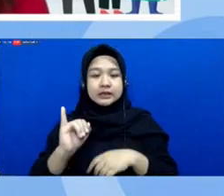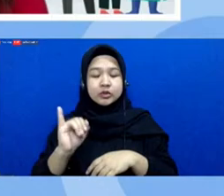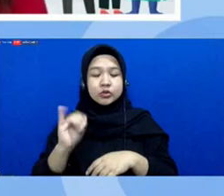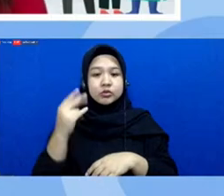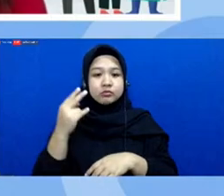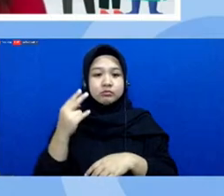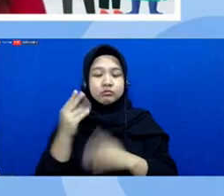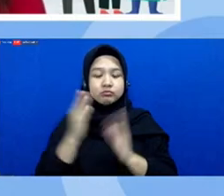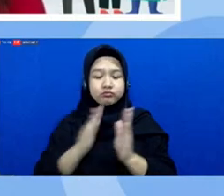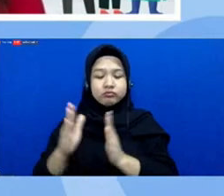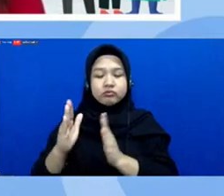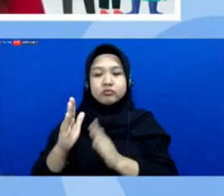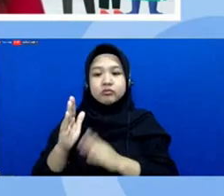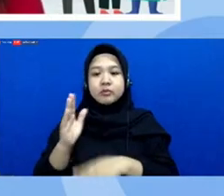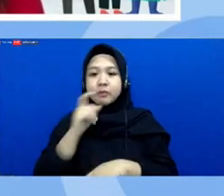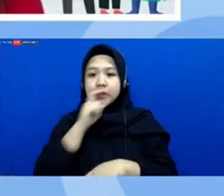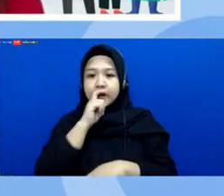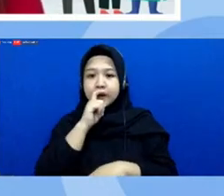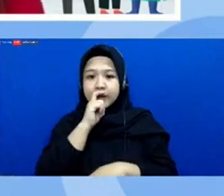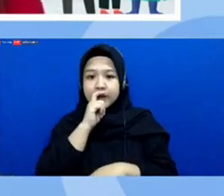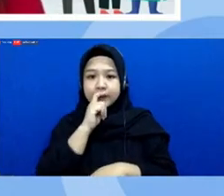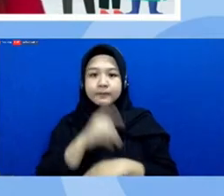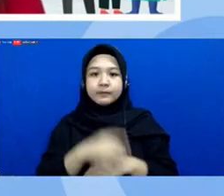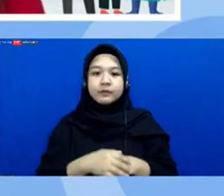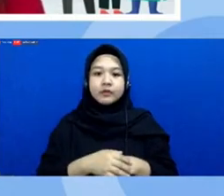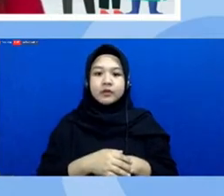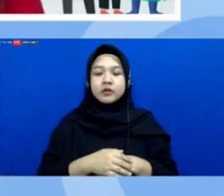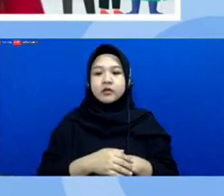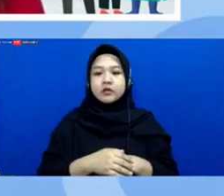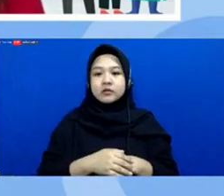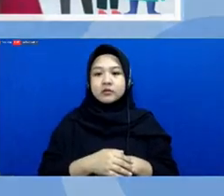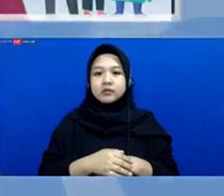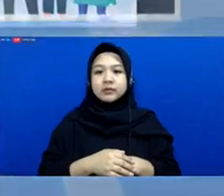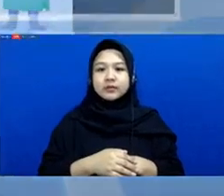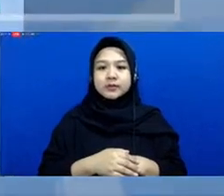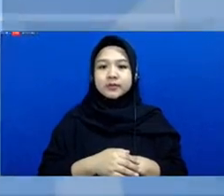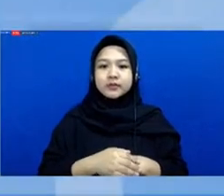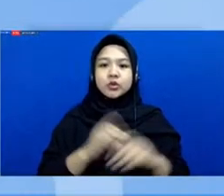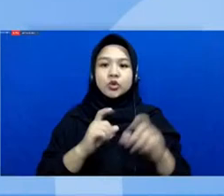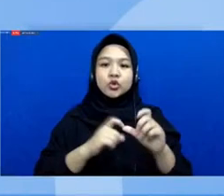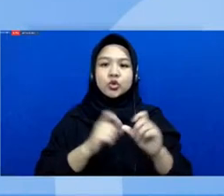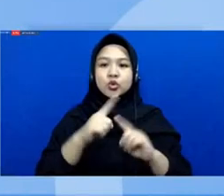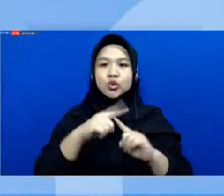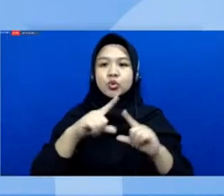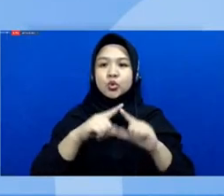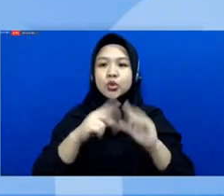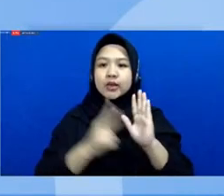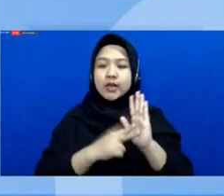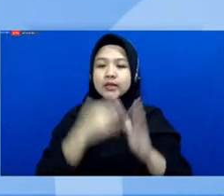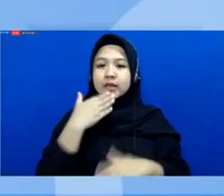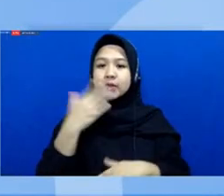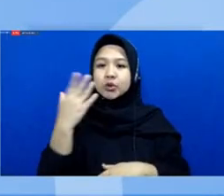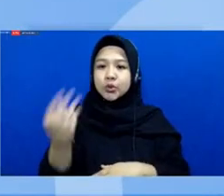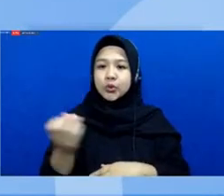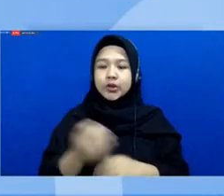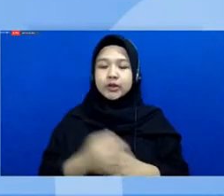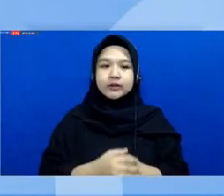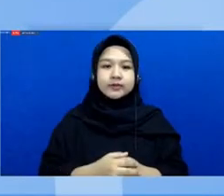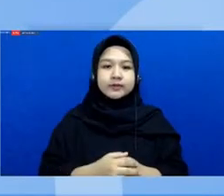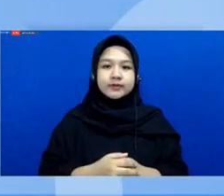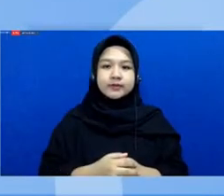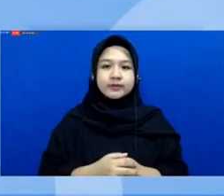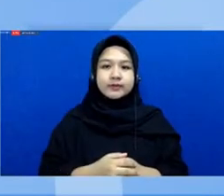Indonesia. Ada Bapak Sutan Rizka, Tuanku Kerajaan. Bapak Sutan, selamat sore.